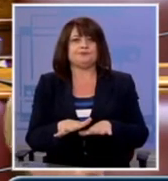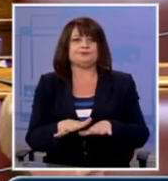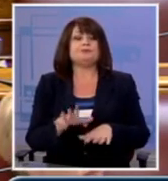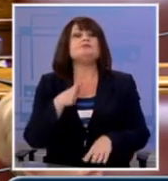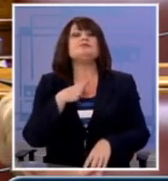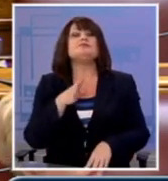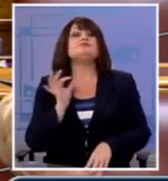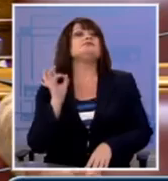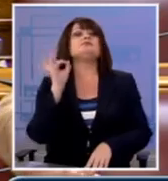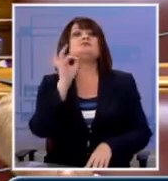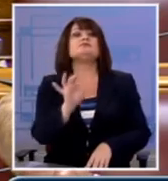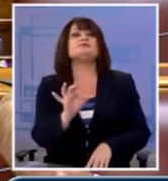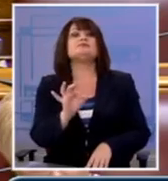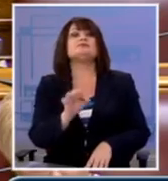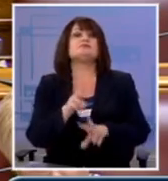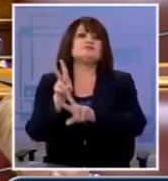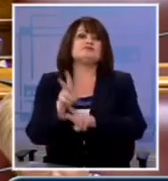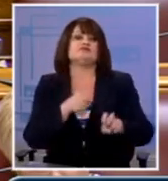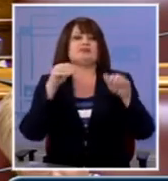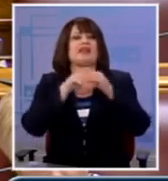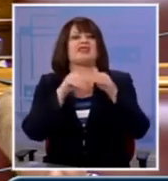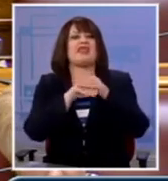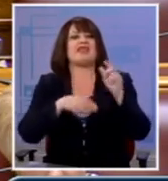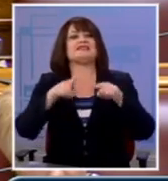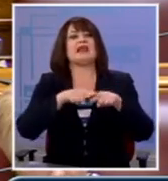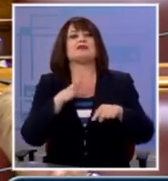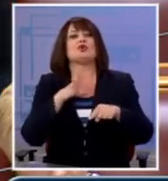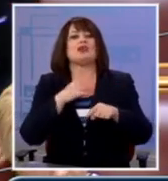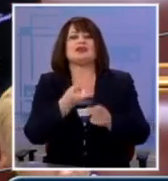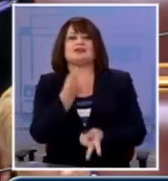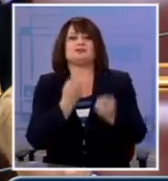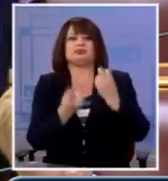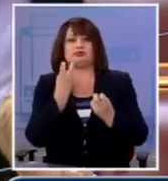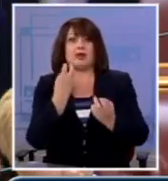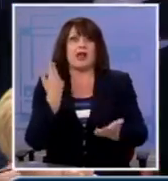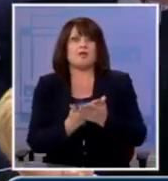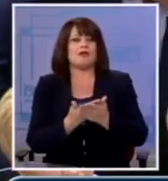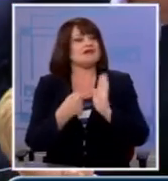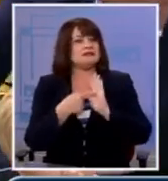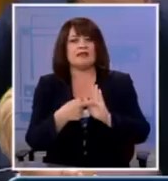Θέλουν να φτάσουν στο σημείο να κατασχεθούν οι καταθέσεις των Ελλήνων πολιτών και να αποδείξουν